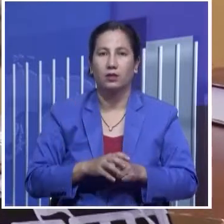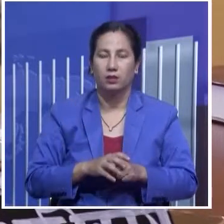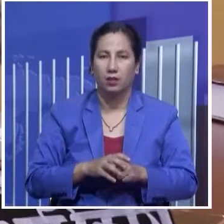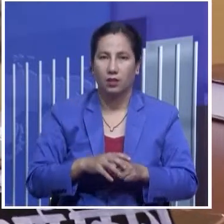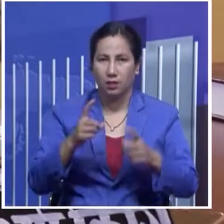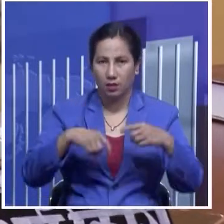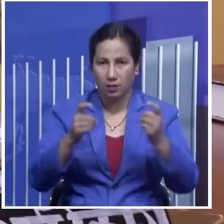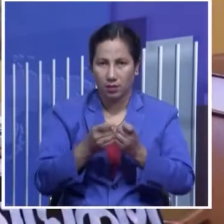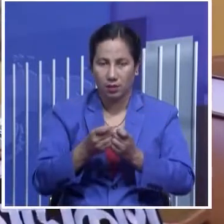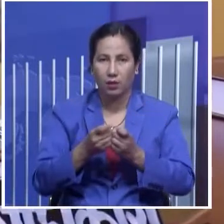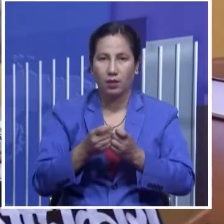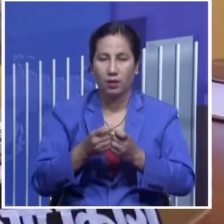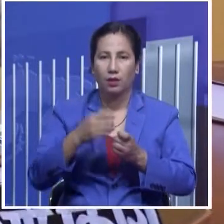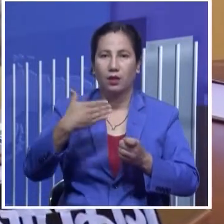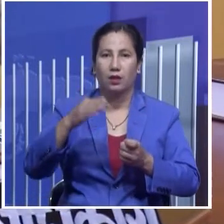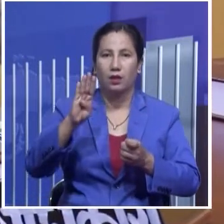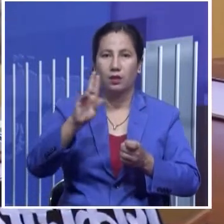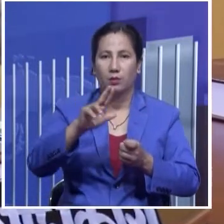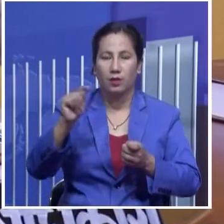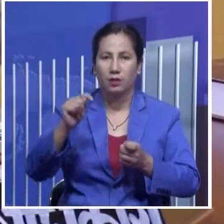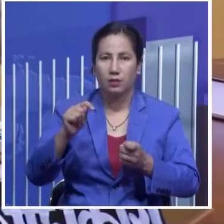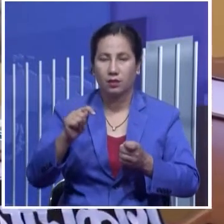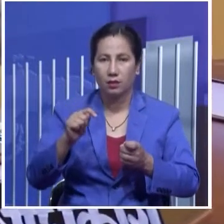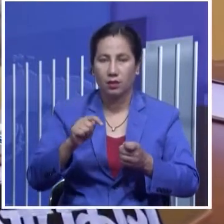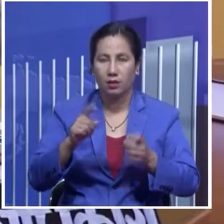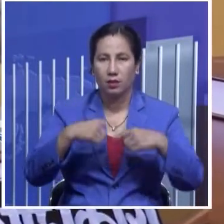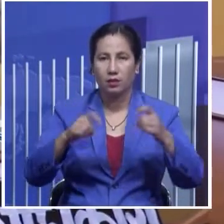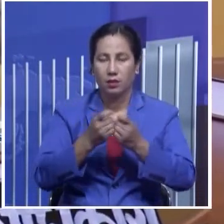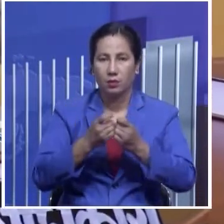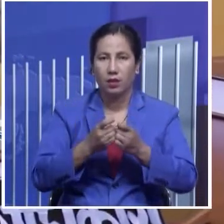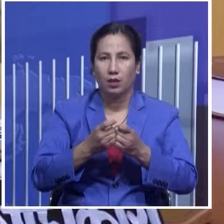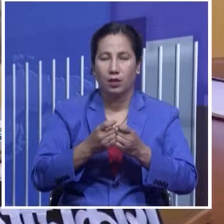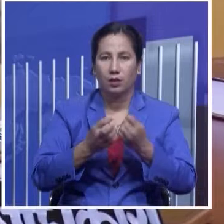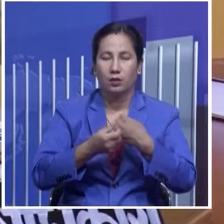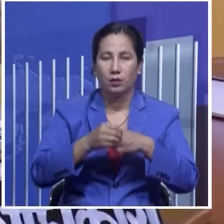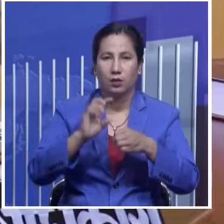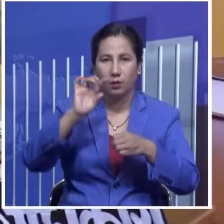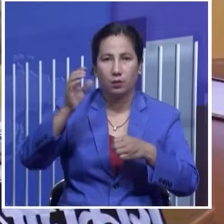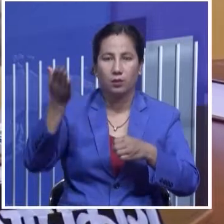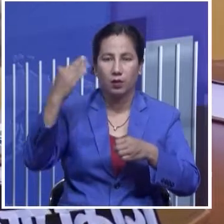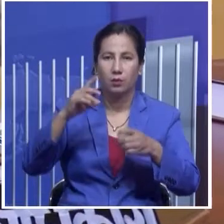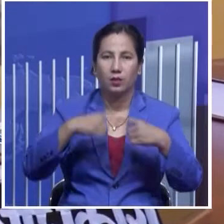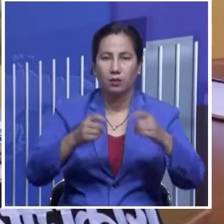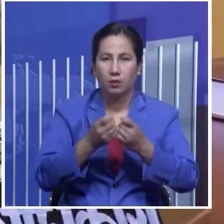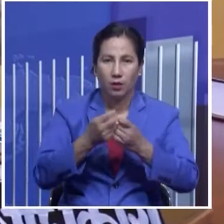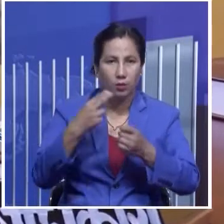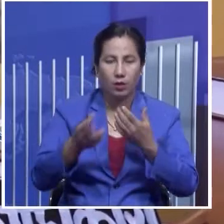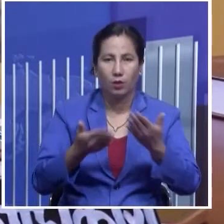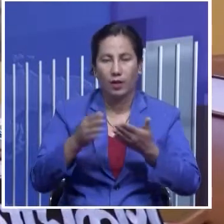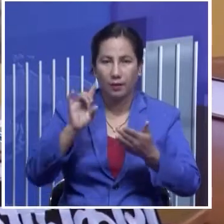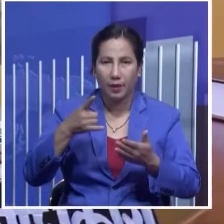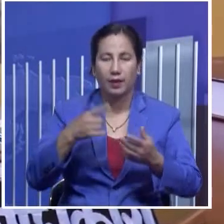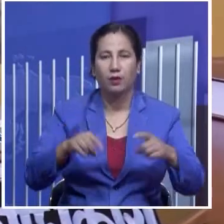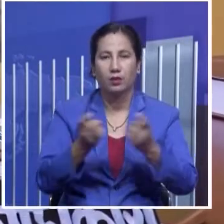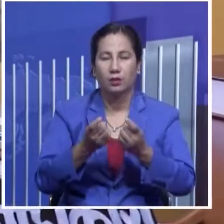यसमा छलफल अब लबिङ सायद हामी काउन्टरपार्ट मिटिङमा त्यसको बारेमा पहिला पनि छलफल भएको थियो होला। अब आउने मिटिङमा हामी यसलाई